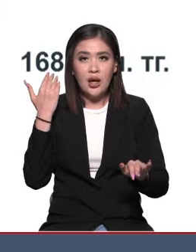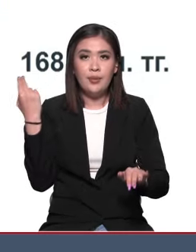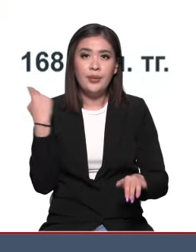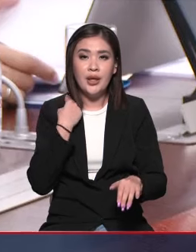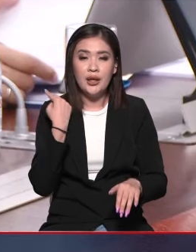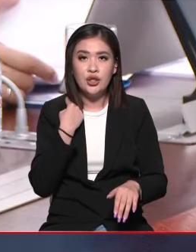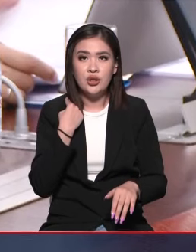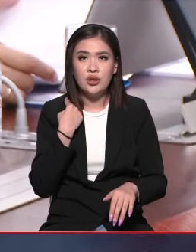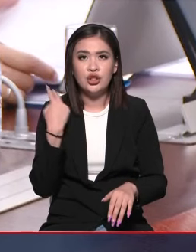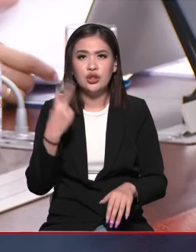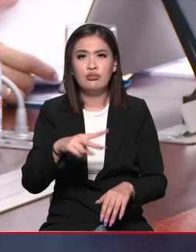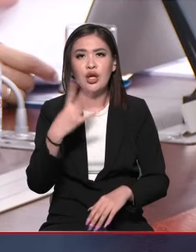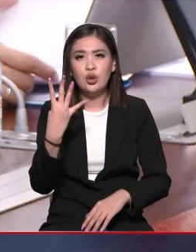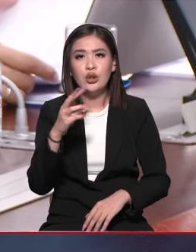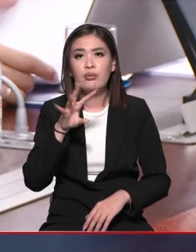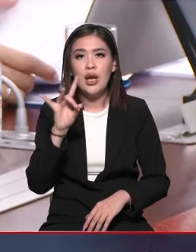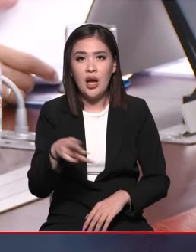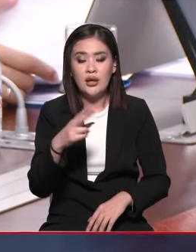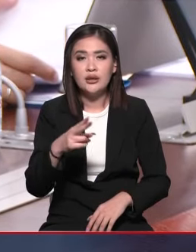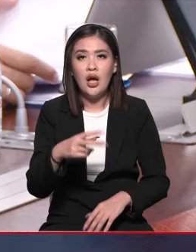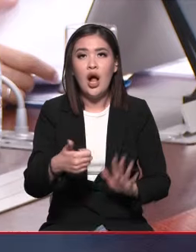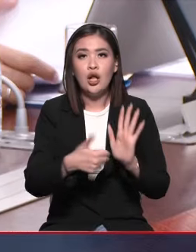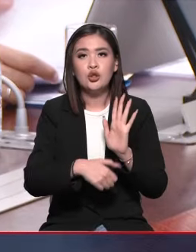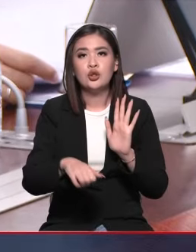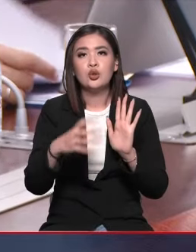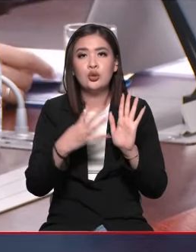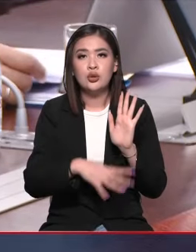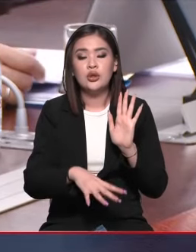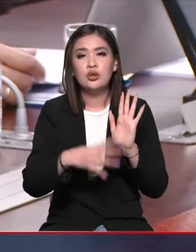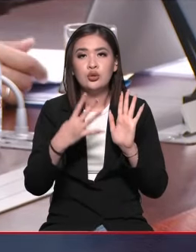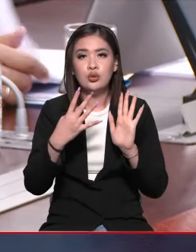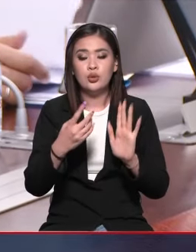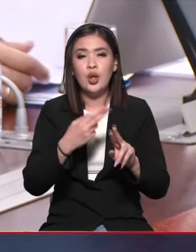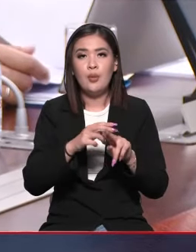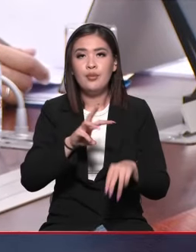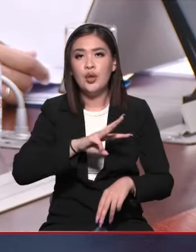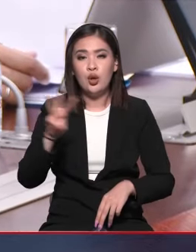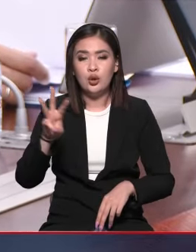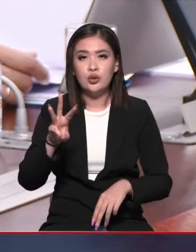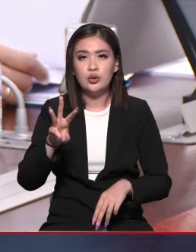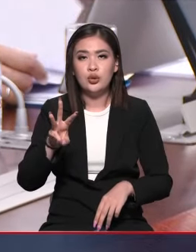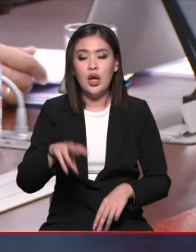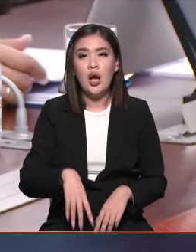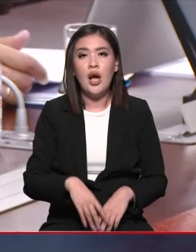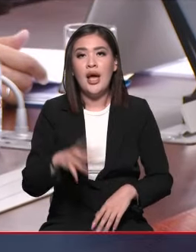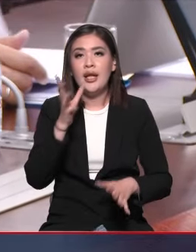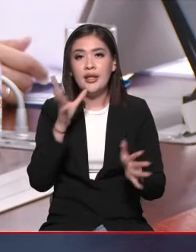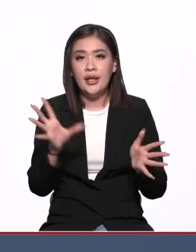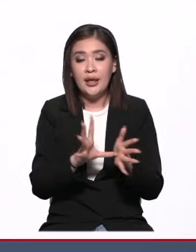берешегі 24 миллиард 695 миллион теңгені құрайды. Сондай-ақ энергия